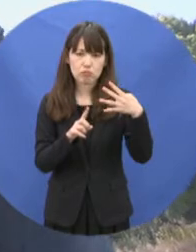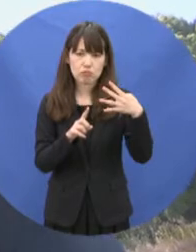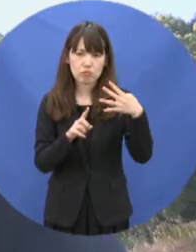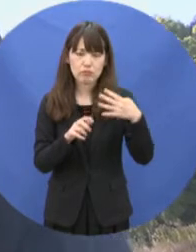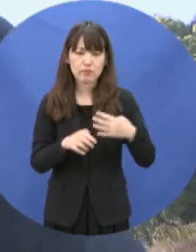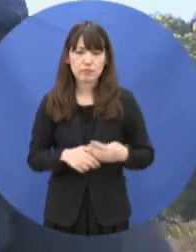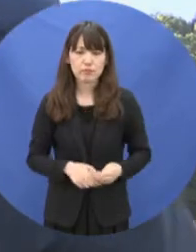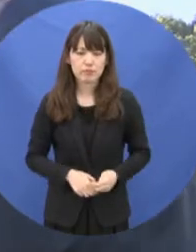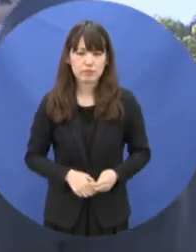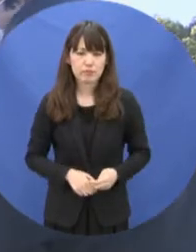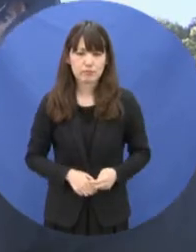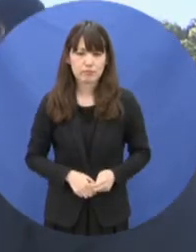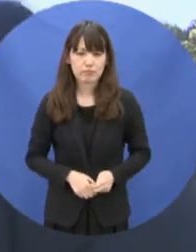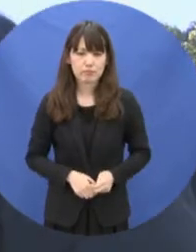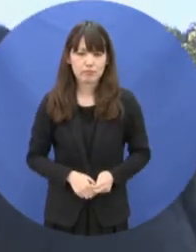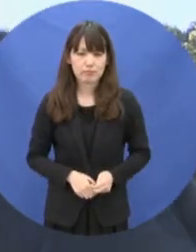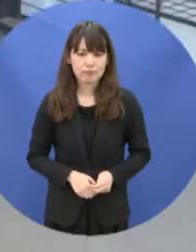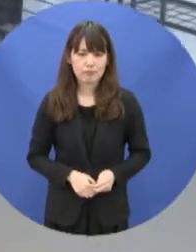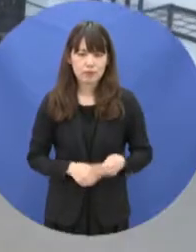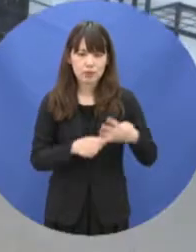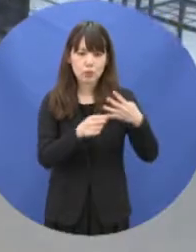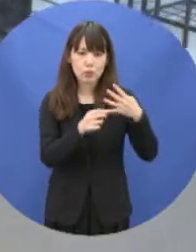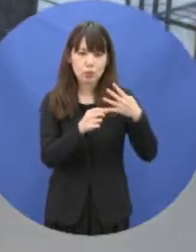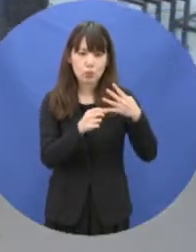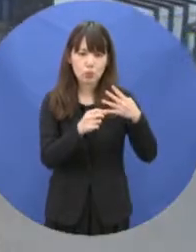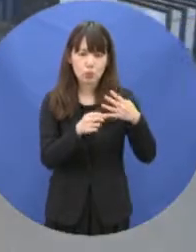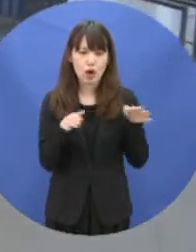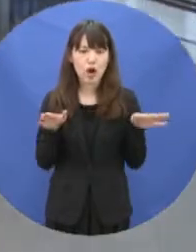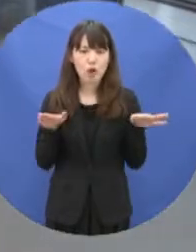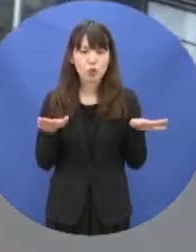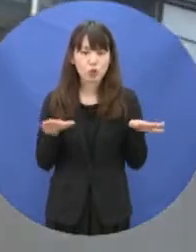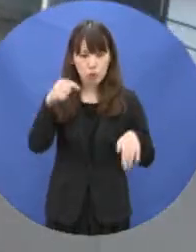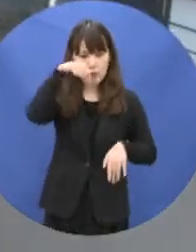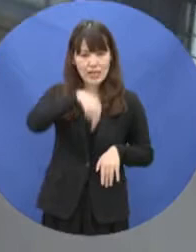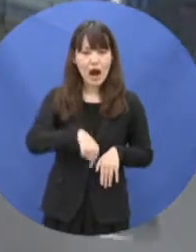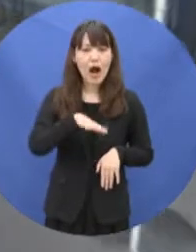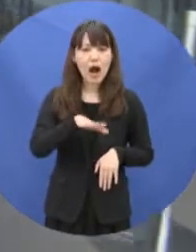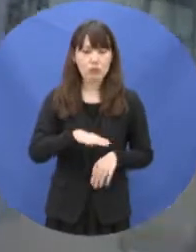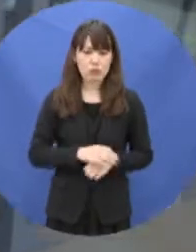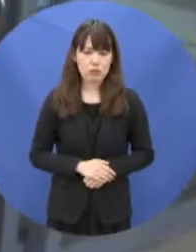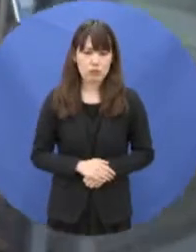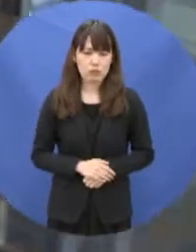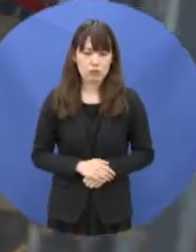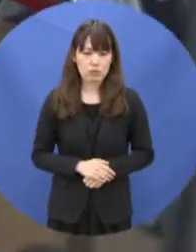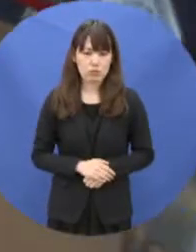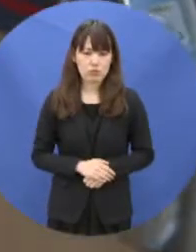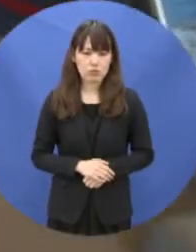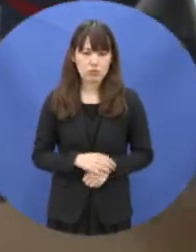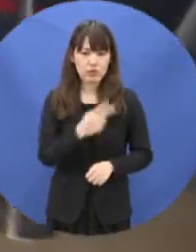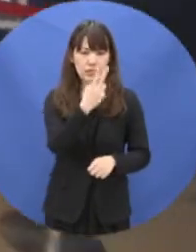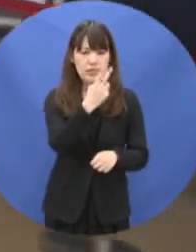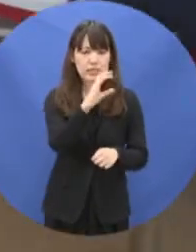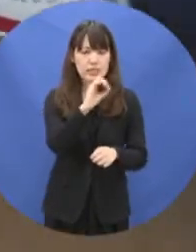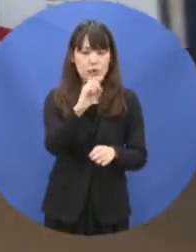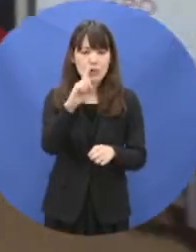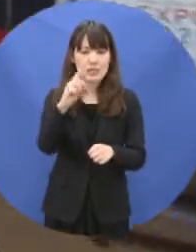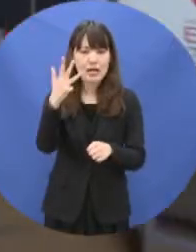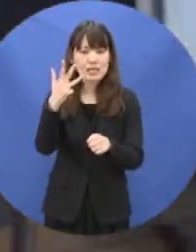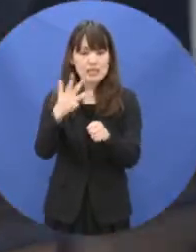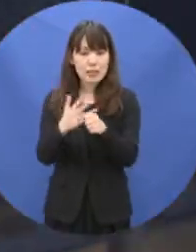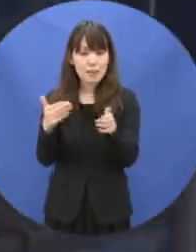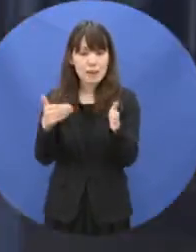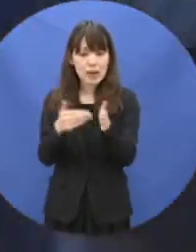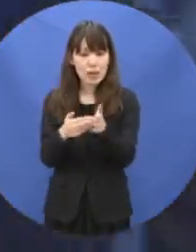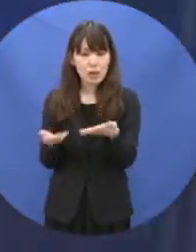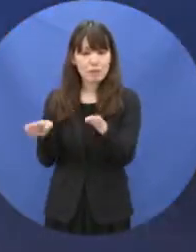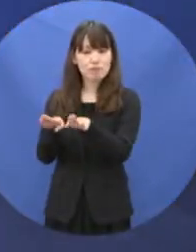ろ。 4つ目の顔は塔の中にあります。 行くの？いいな。 ここは2018年までは非公開で